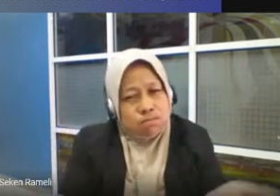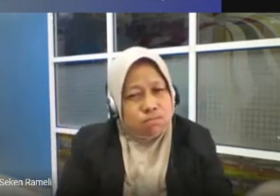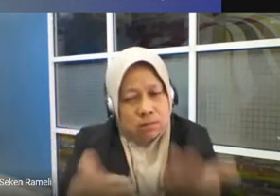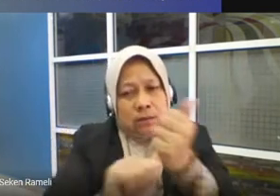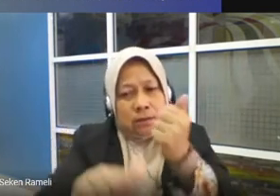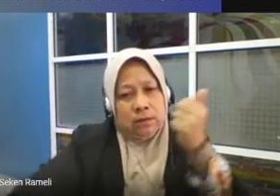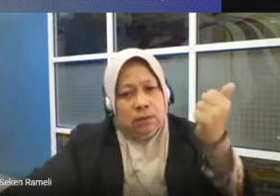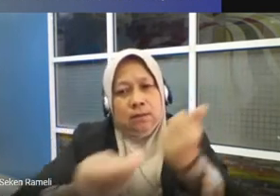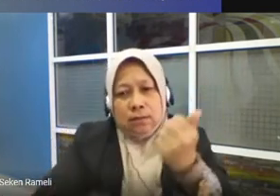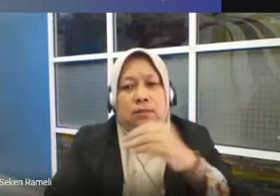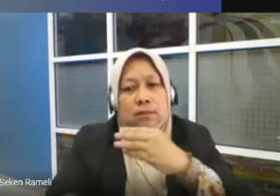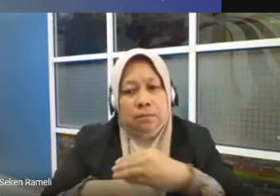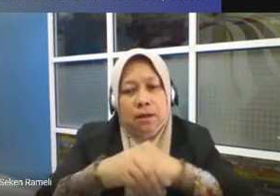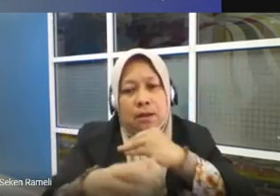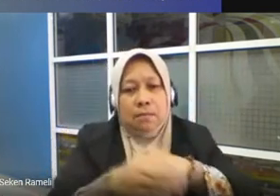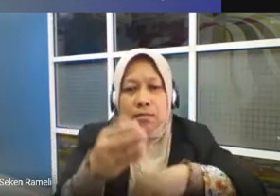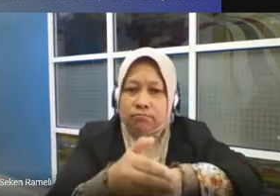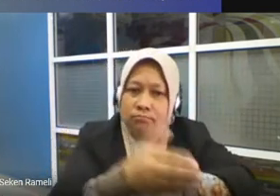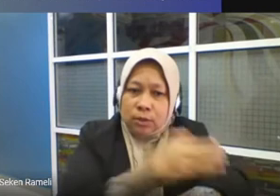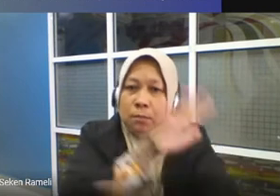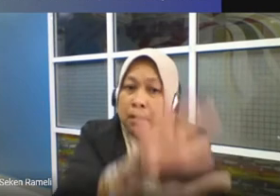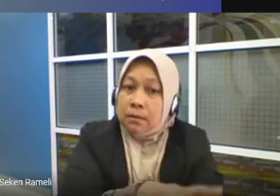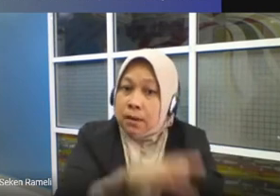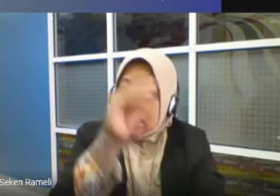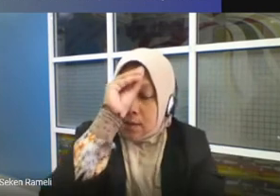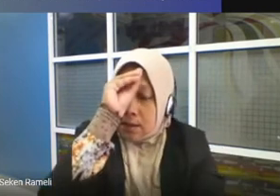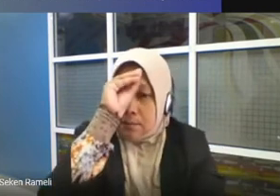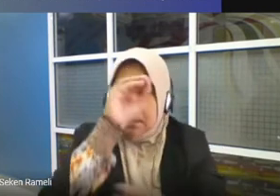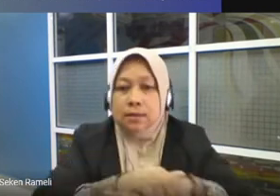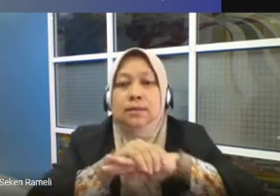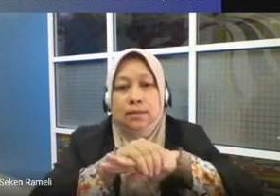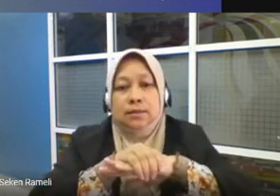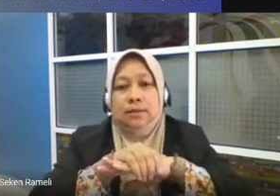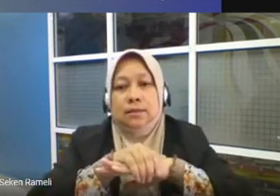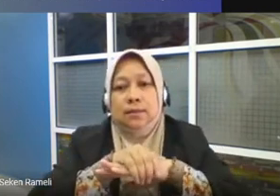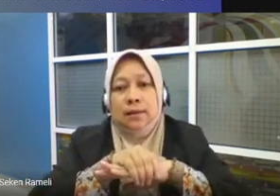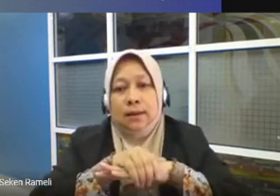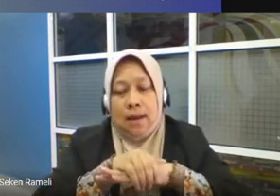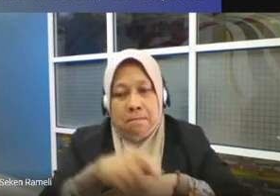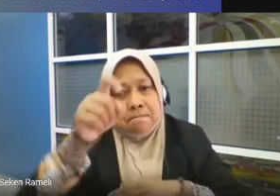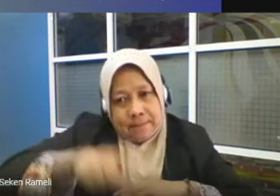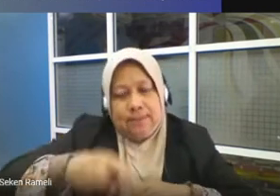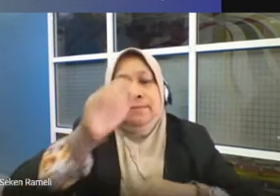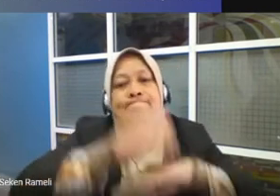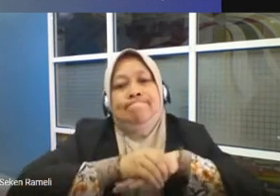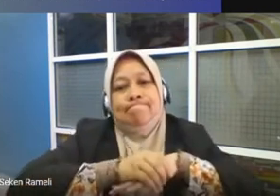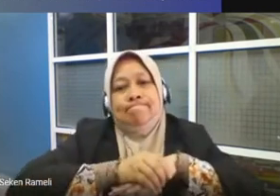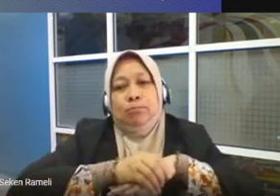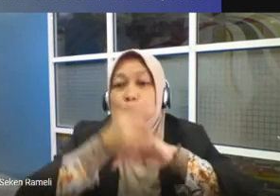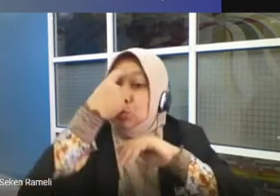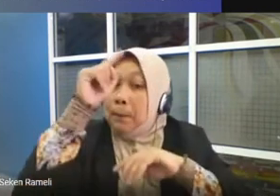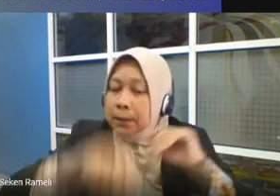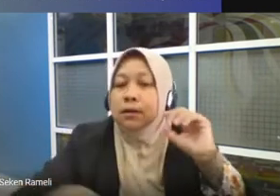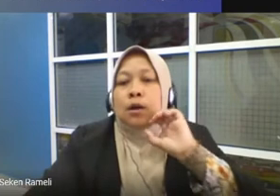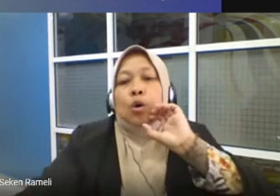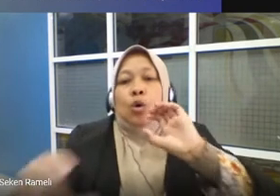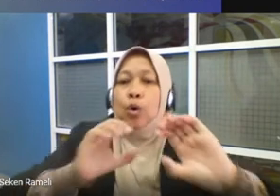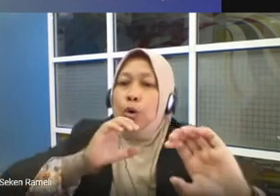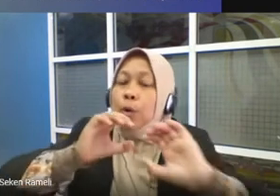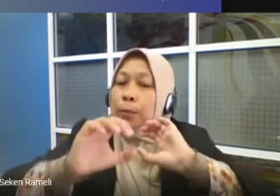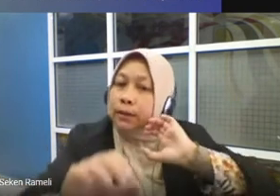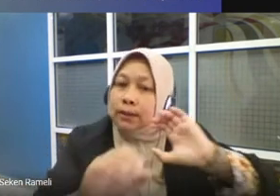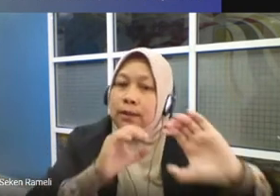enhancement untuk penambahbaikan kepada pembelajaran bahasa Inggeris. Jadi apa ni, kena belajar bahasa Inggeris supaya dapat